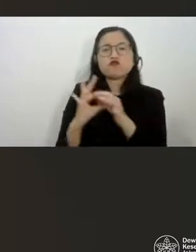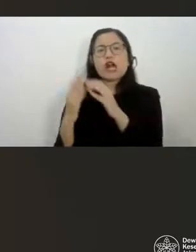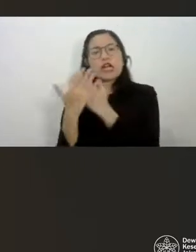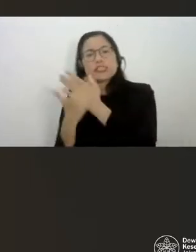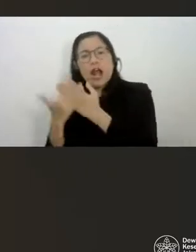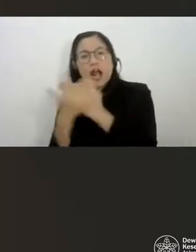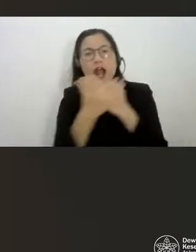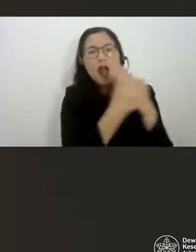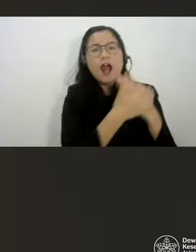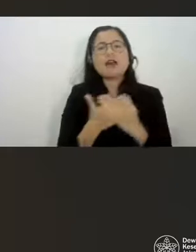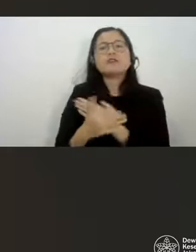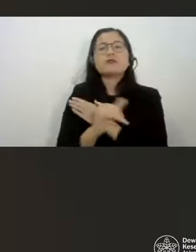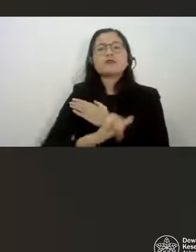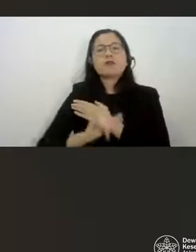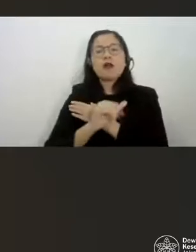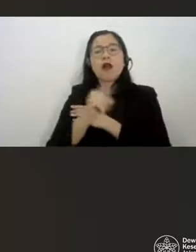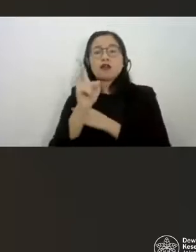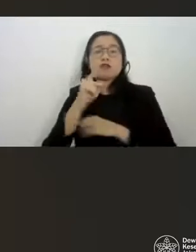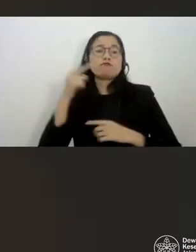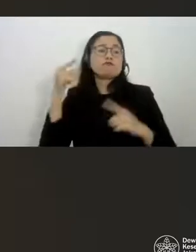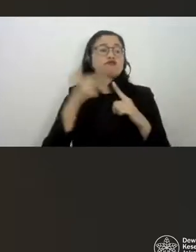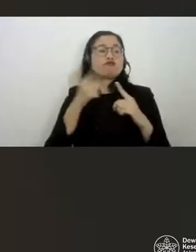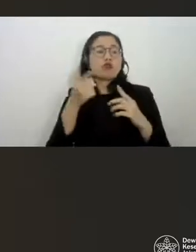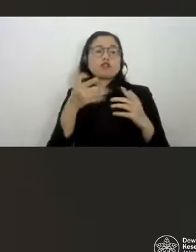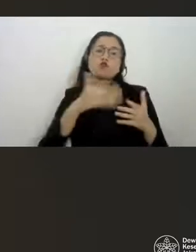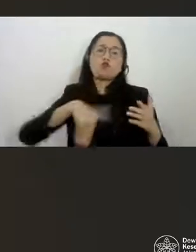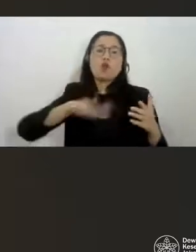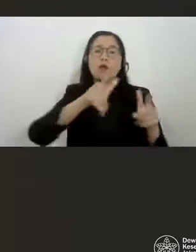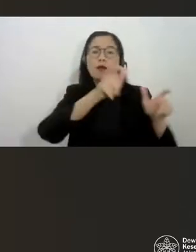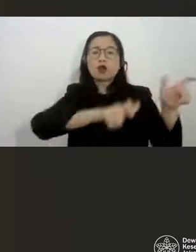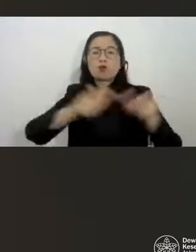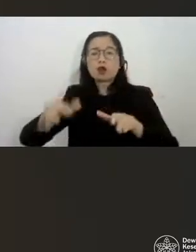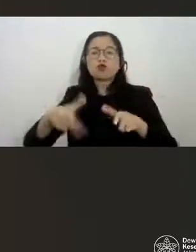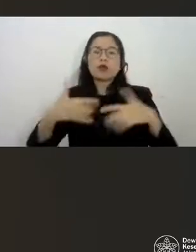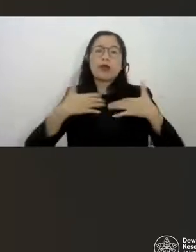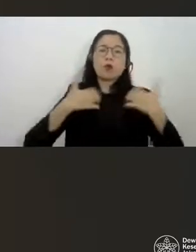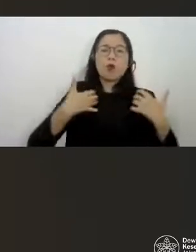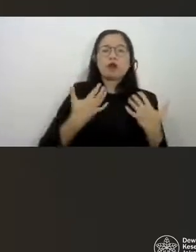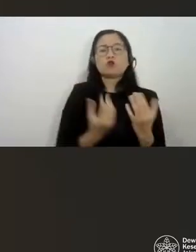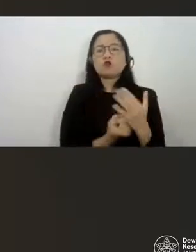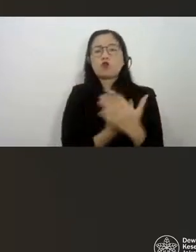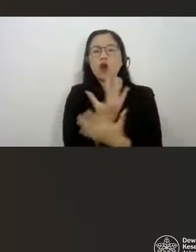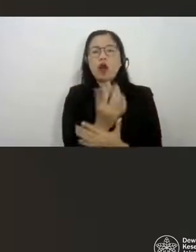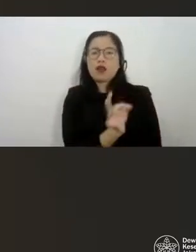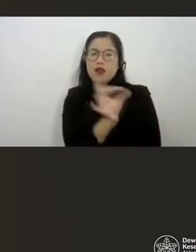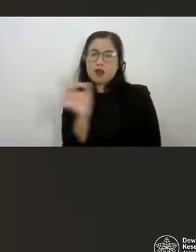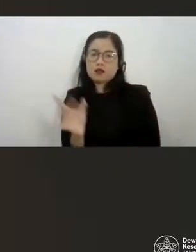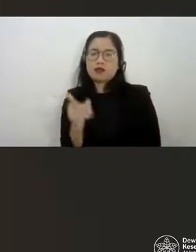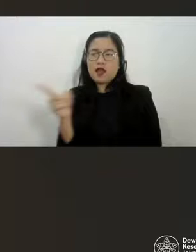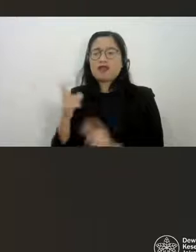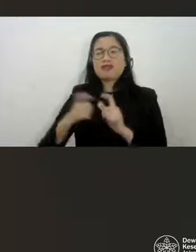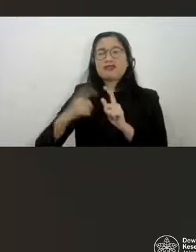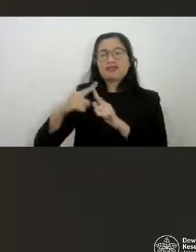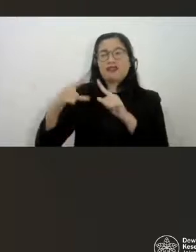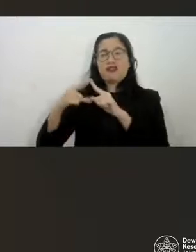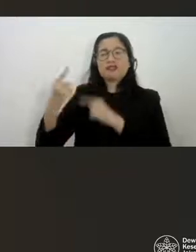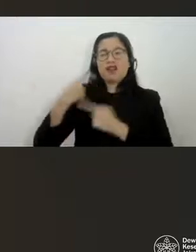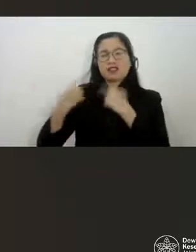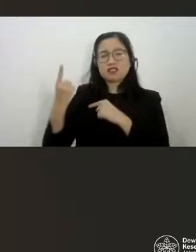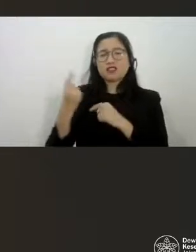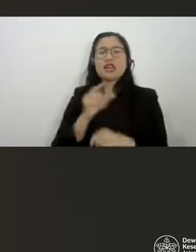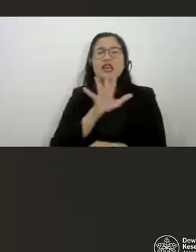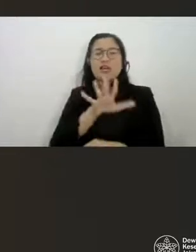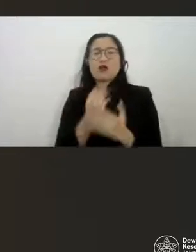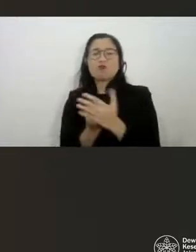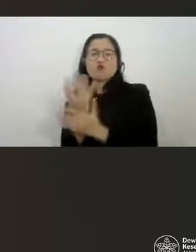kepada sesama, maupun juga kepada makhluk lain di sekitarnya. Dalam penjelasan beliau, 5 kelopak bunga itu